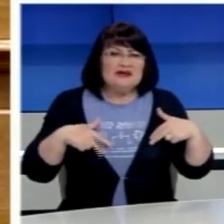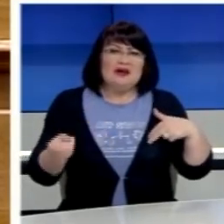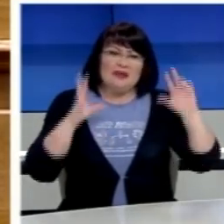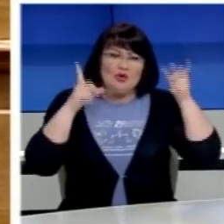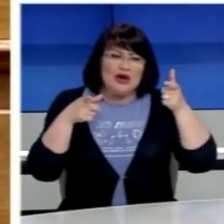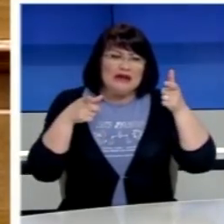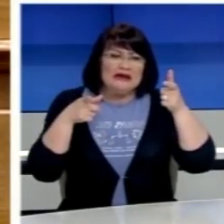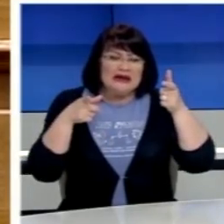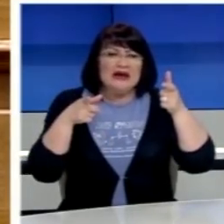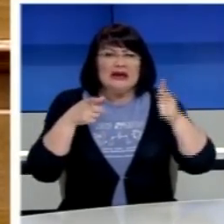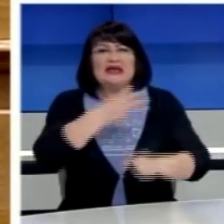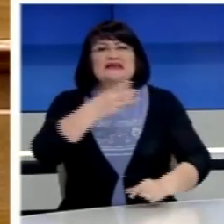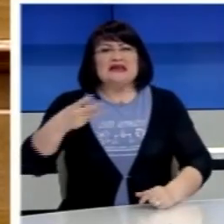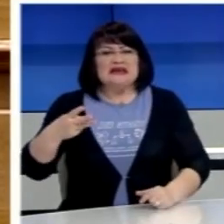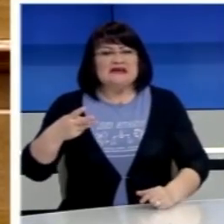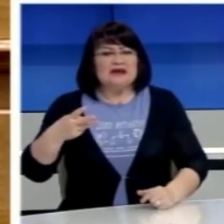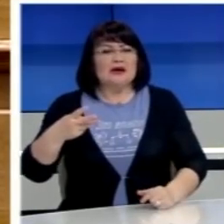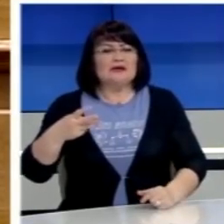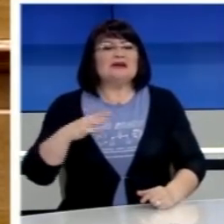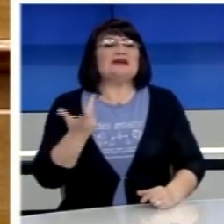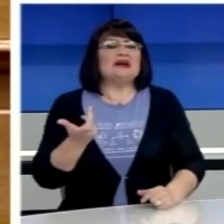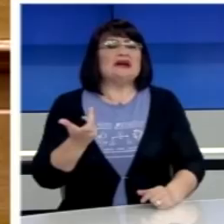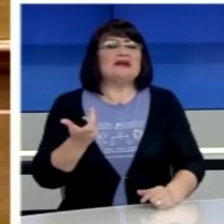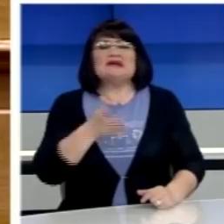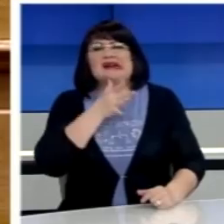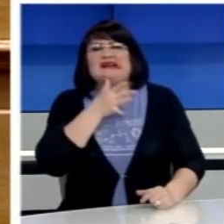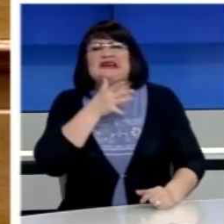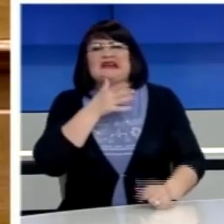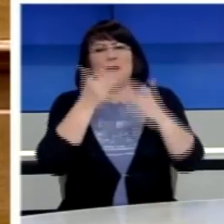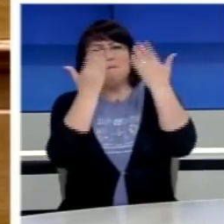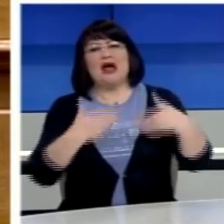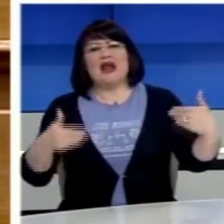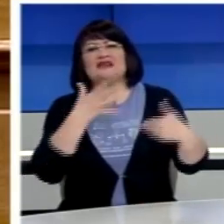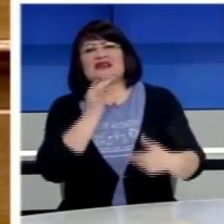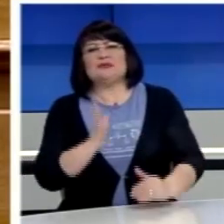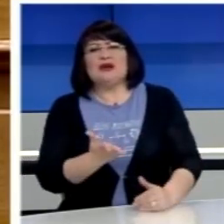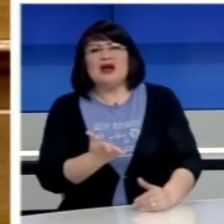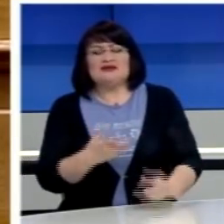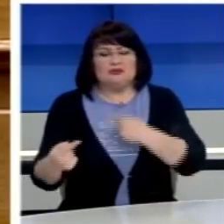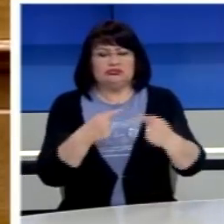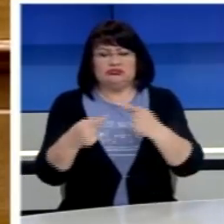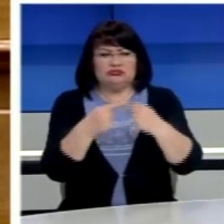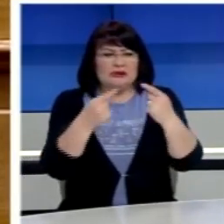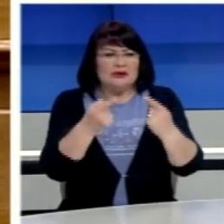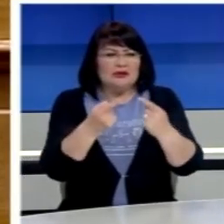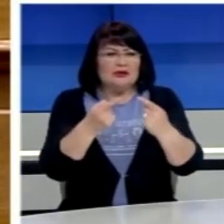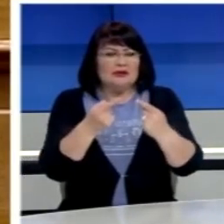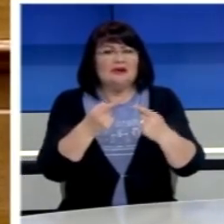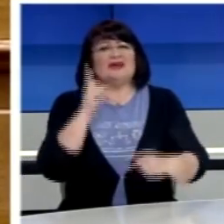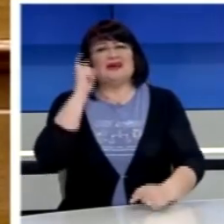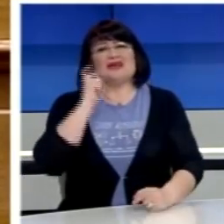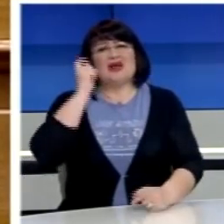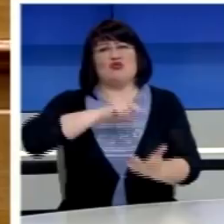Νέας Δημοκρατίας και το ΣΥΡΙΖΑ μια κακοπαιγμένη παράσταση με μοιρασμένους ρόλους και